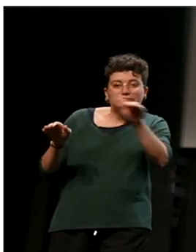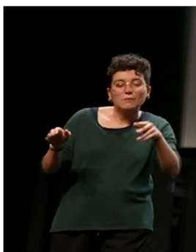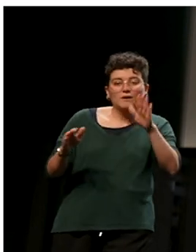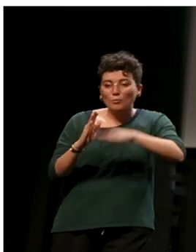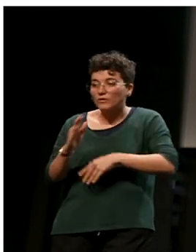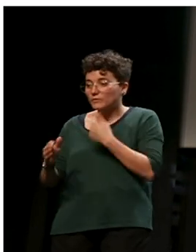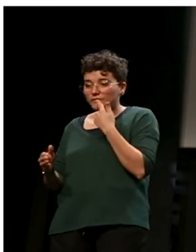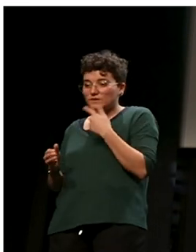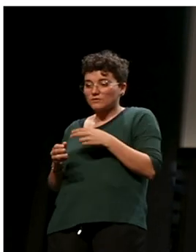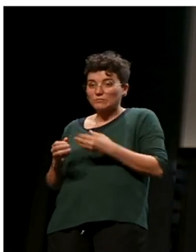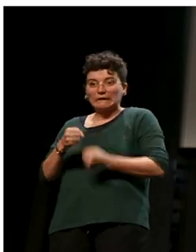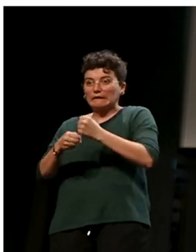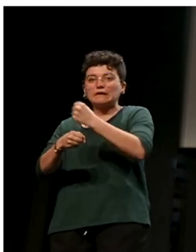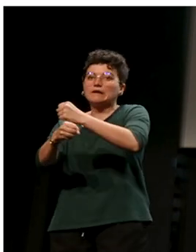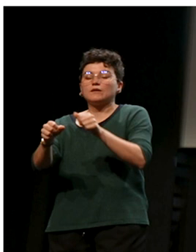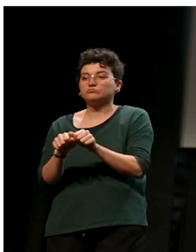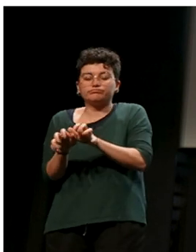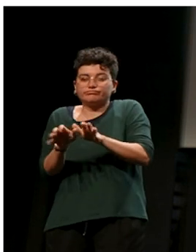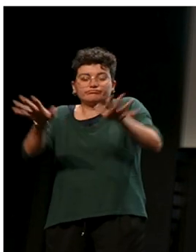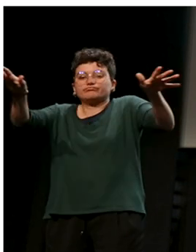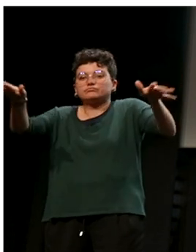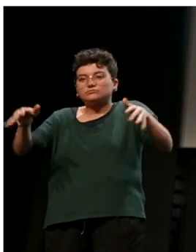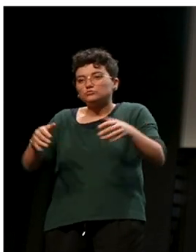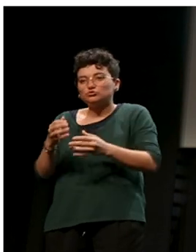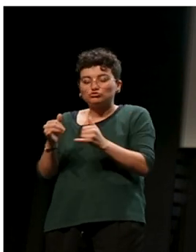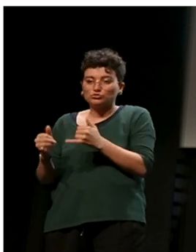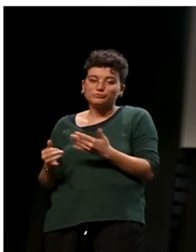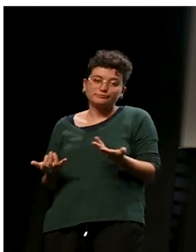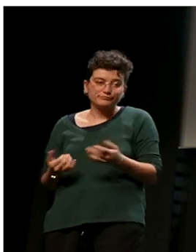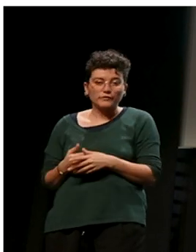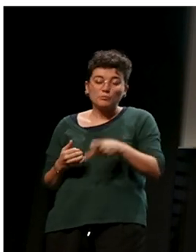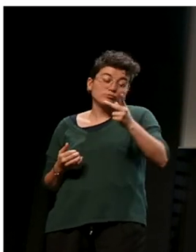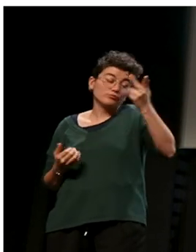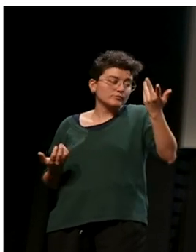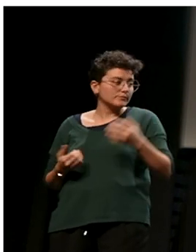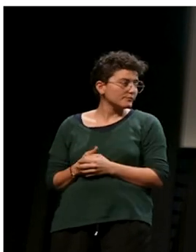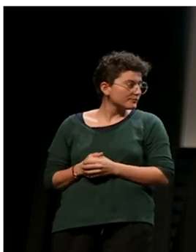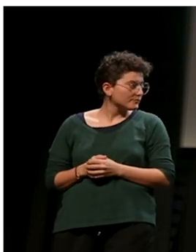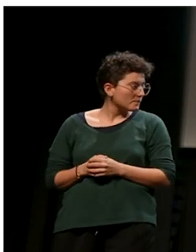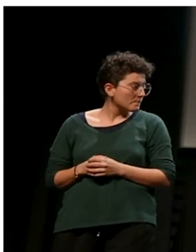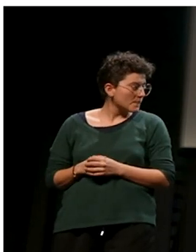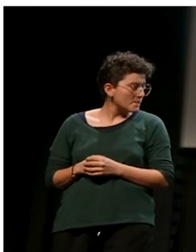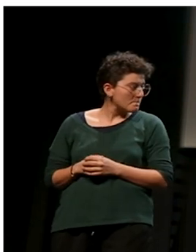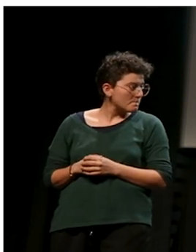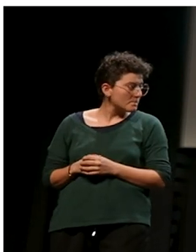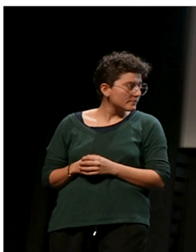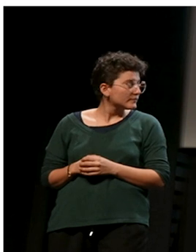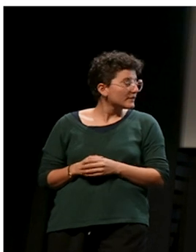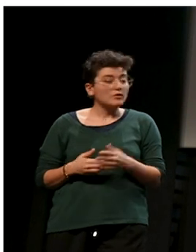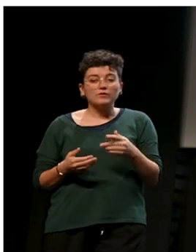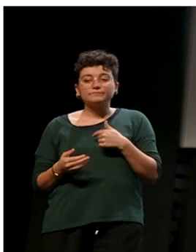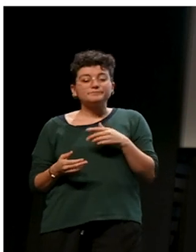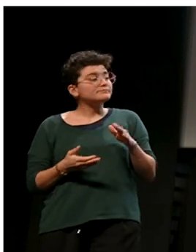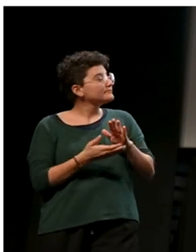d'édition. Donc voilà, ça enlève une nouvelle barrière. Juste un truc, Étienne, à tout moment, je te regarde régulièrement sur l'écran,